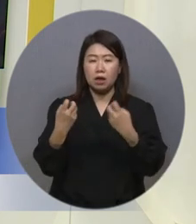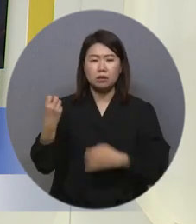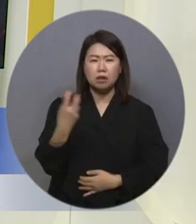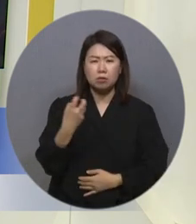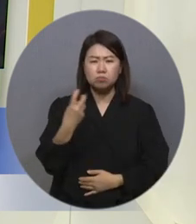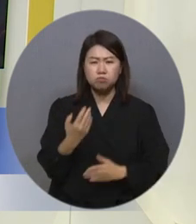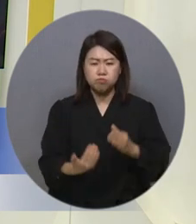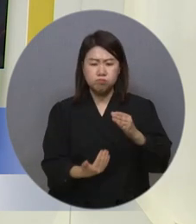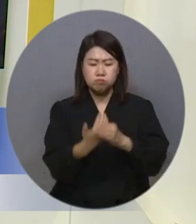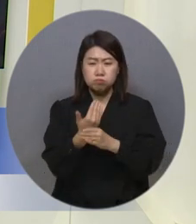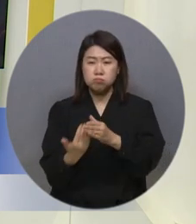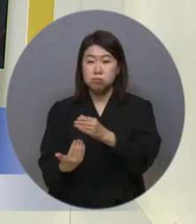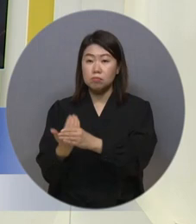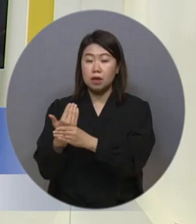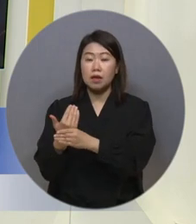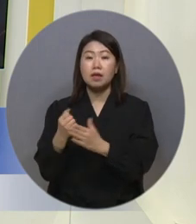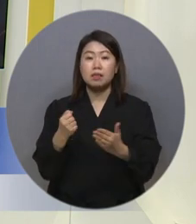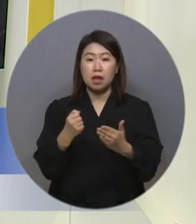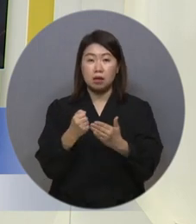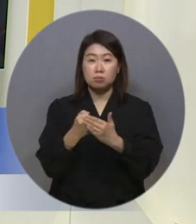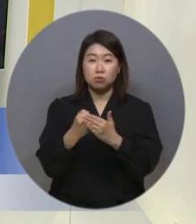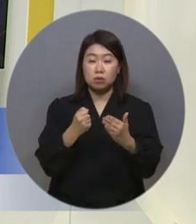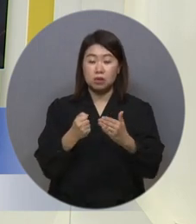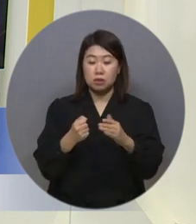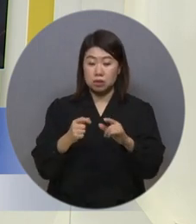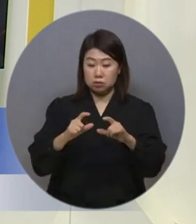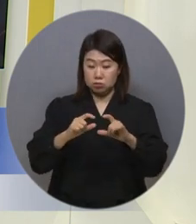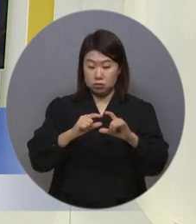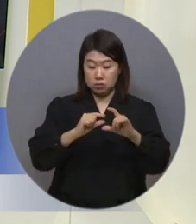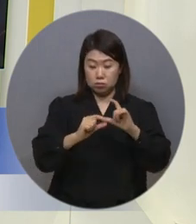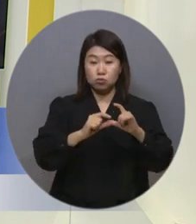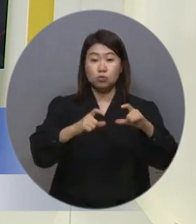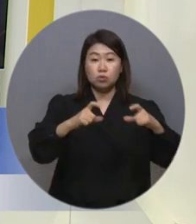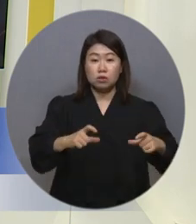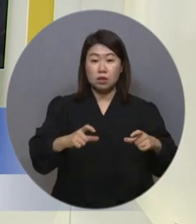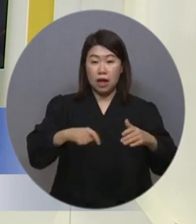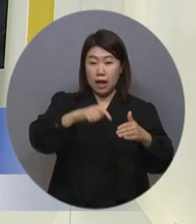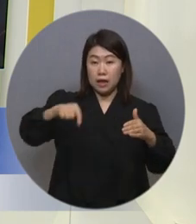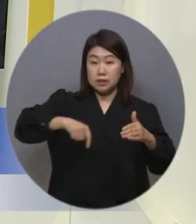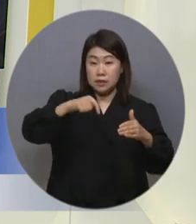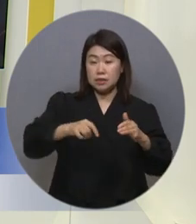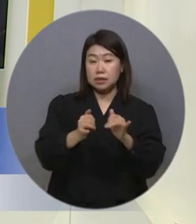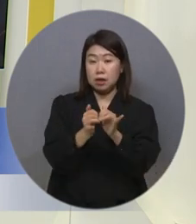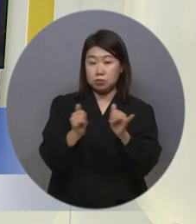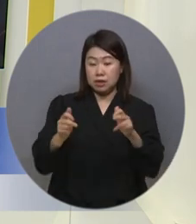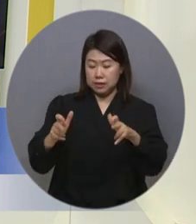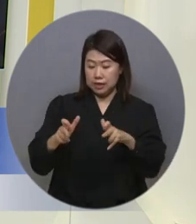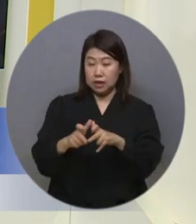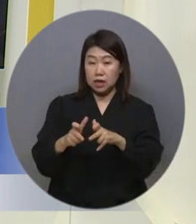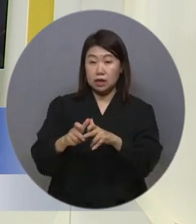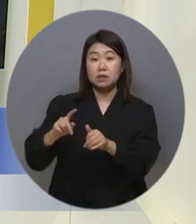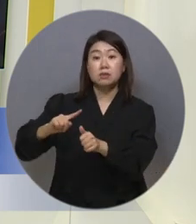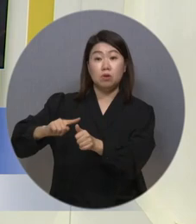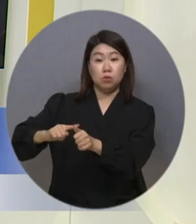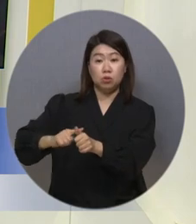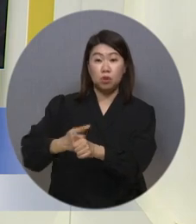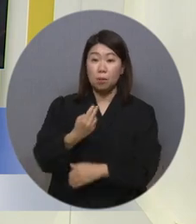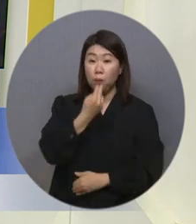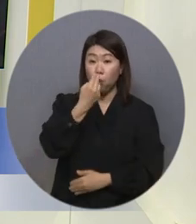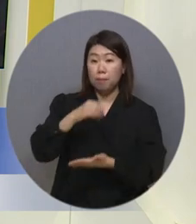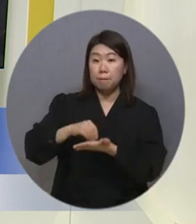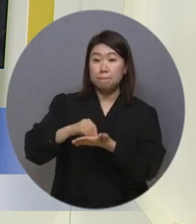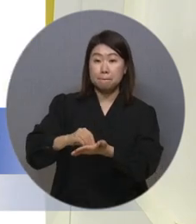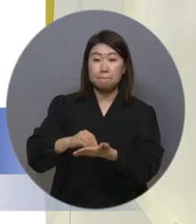일어나고 있는데요. 이에 최근 일부 지자체가 관내 주민들을 위해 장애인 전동보장구 보험 가입을